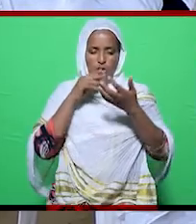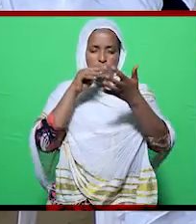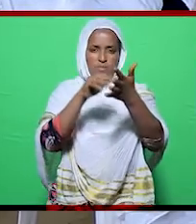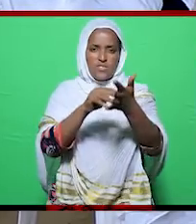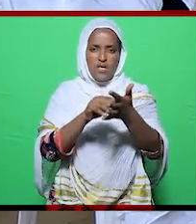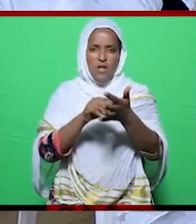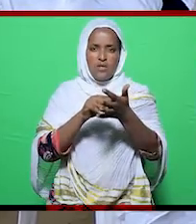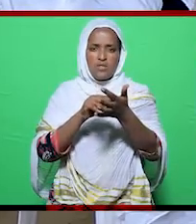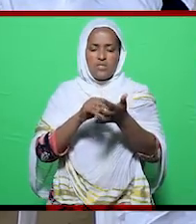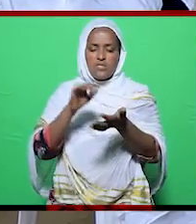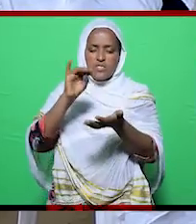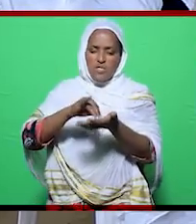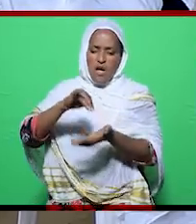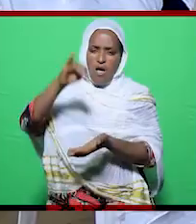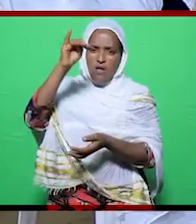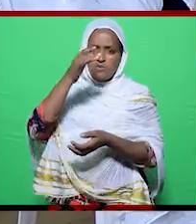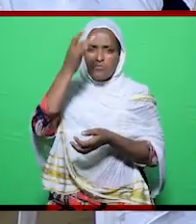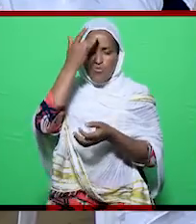ካደረግን ሥዕሎቹ አያረጁም።